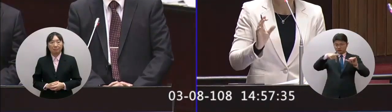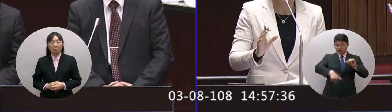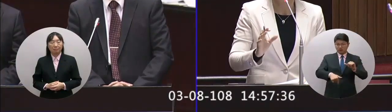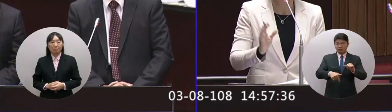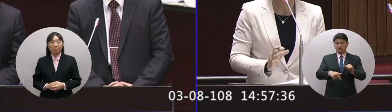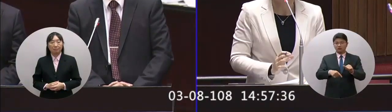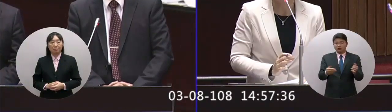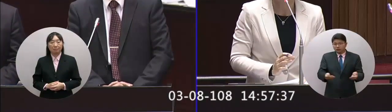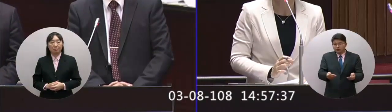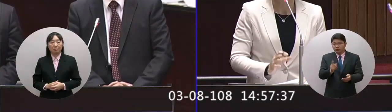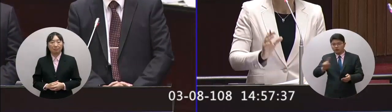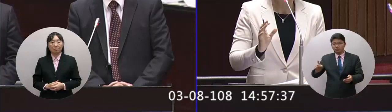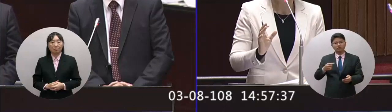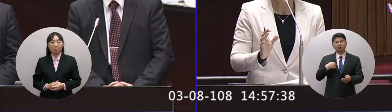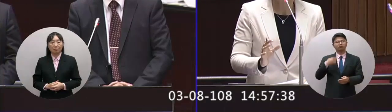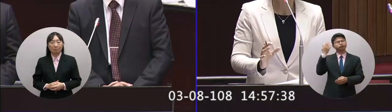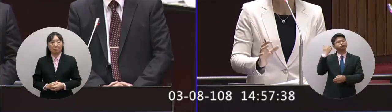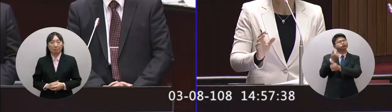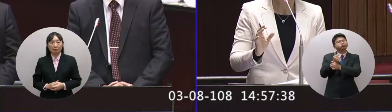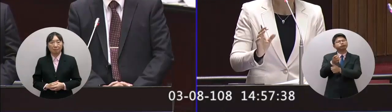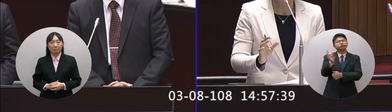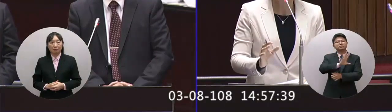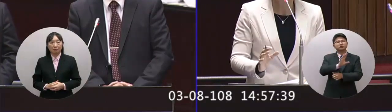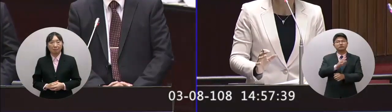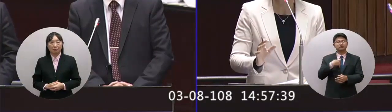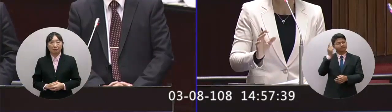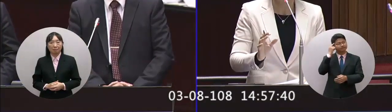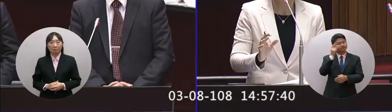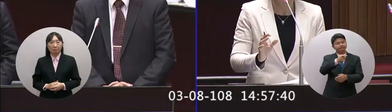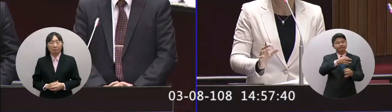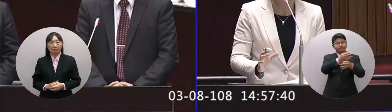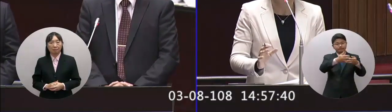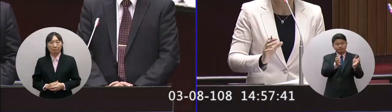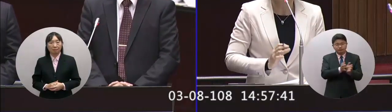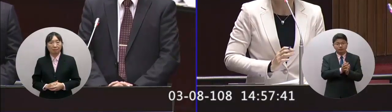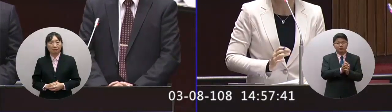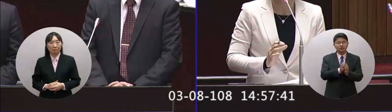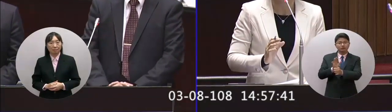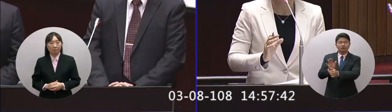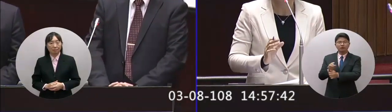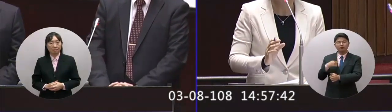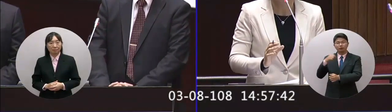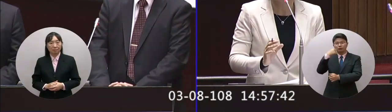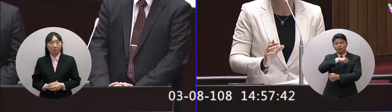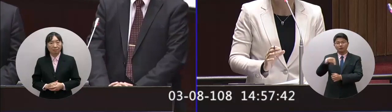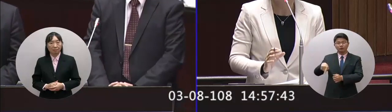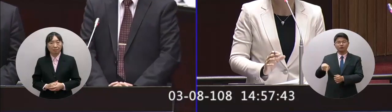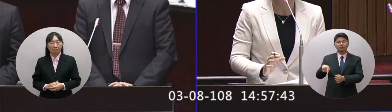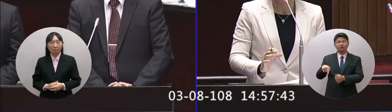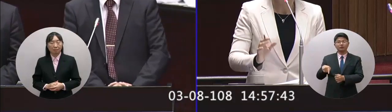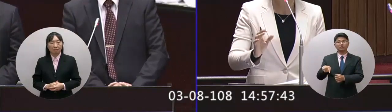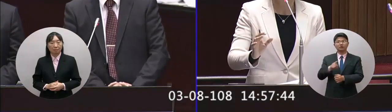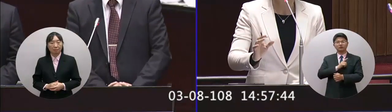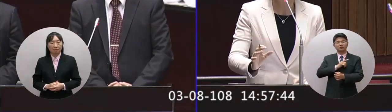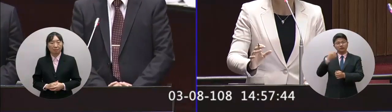部分，以前台湾嘛唔捌做过。啊，我不知道说我们经济部这边如何去辅导我们自己的在地的这个产